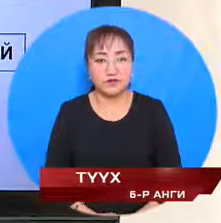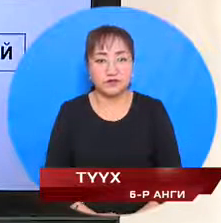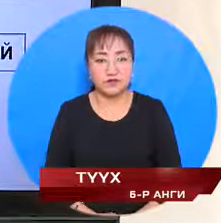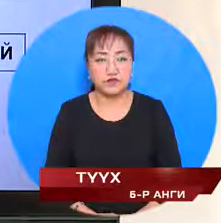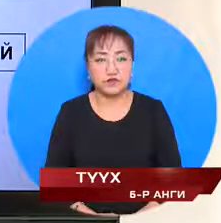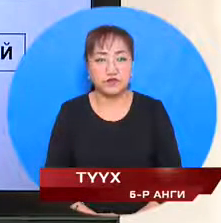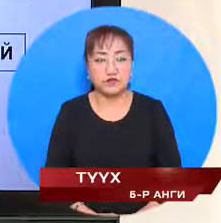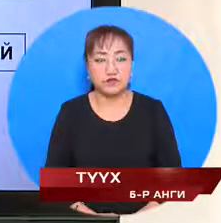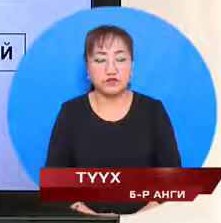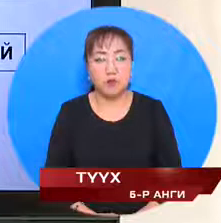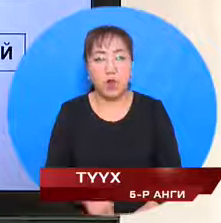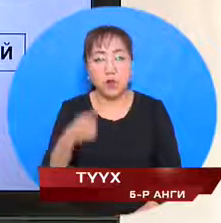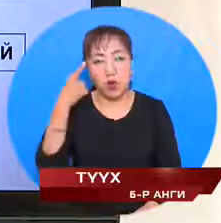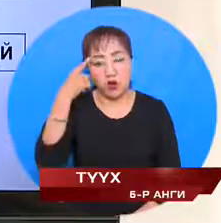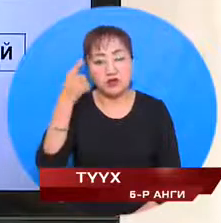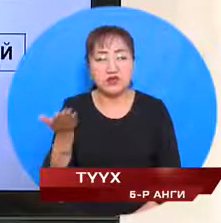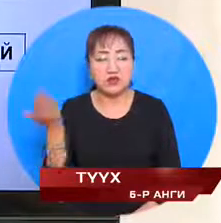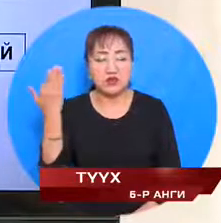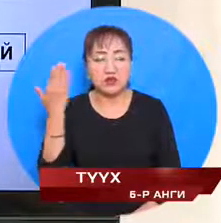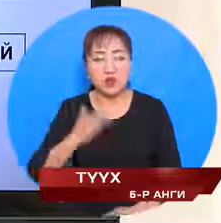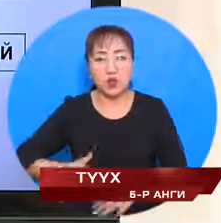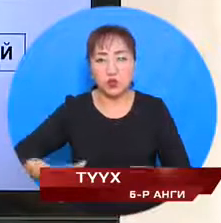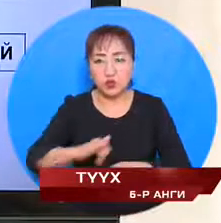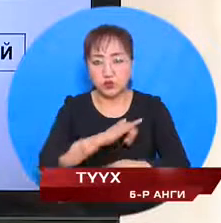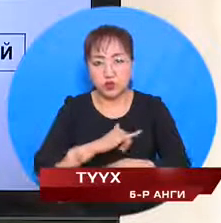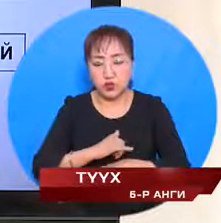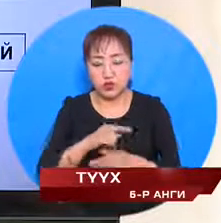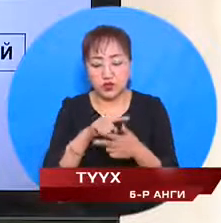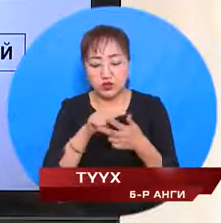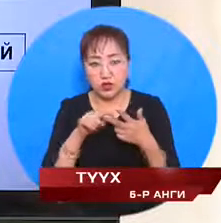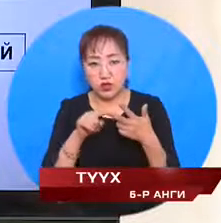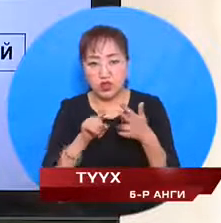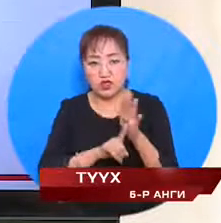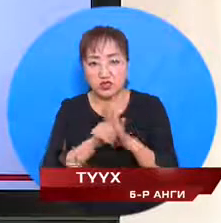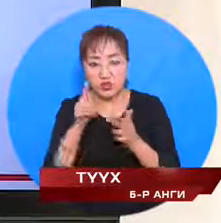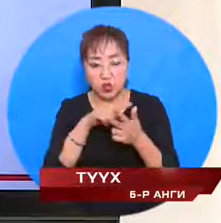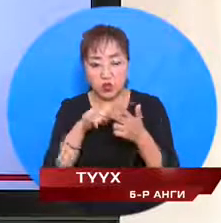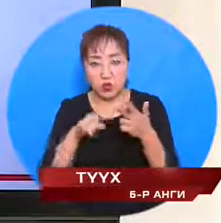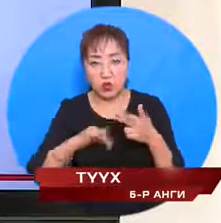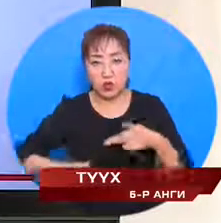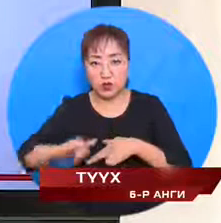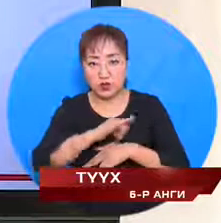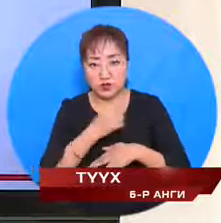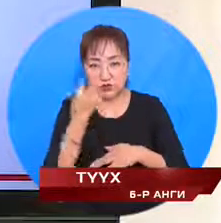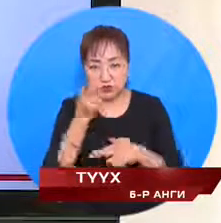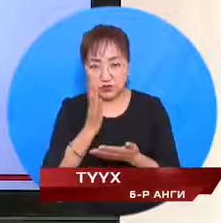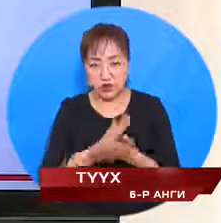Тэгэхээр Монголын эртний улсууд буюу зөвхөн эхний 3 улсын тухай үзэж байгаа. За ингээд гэрийн даалгаварт